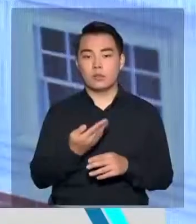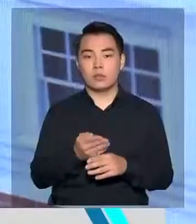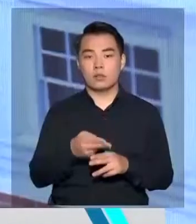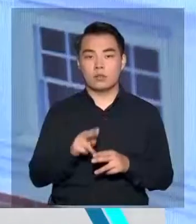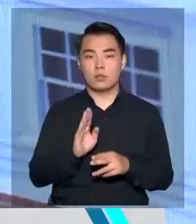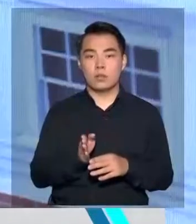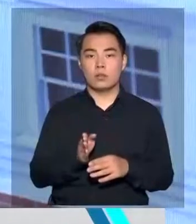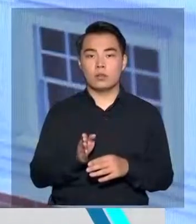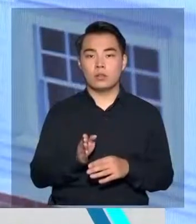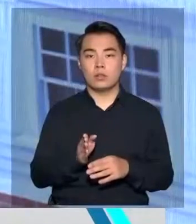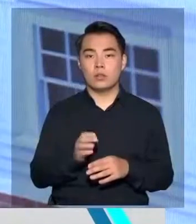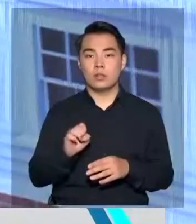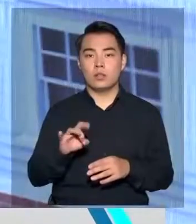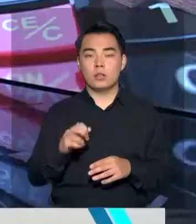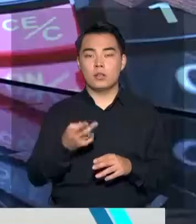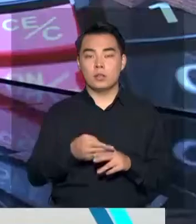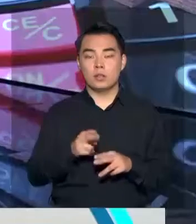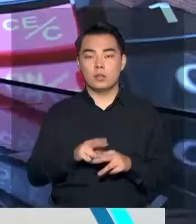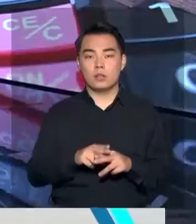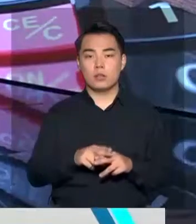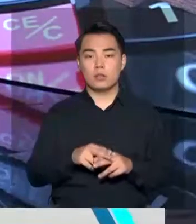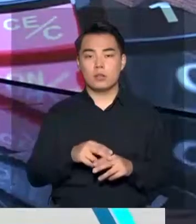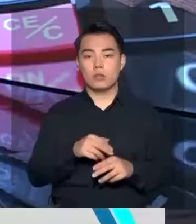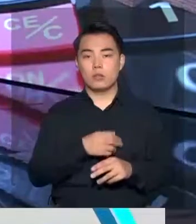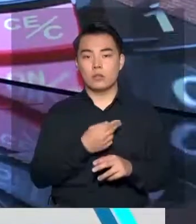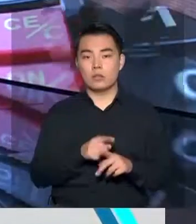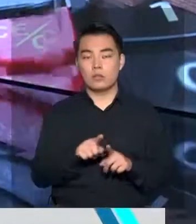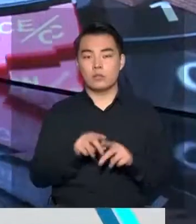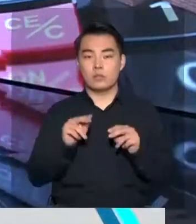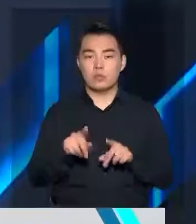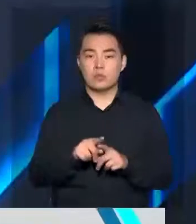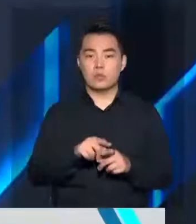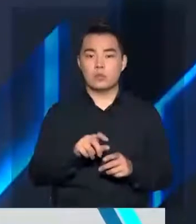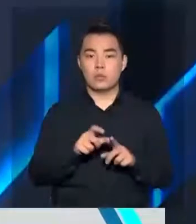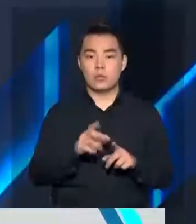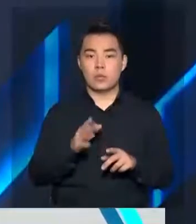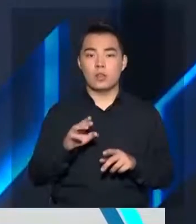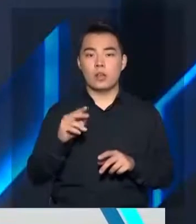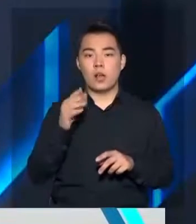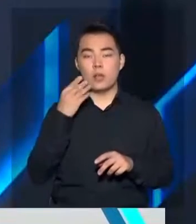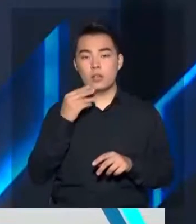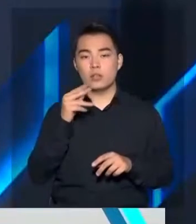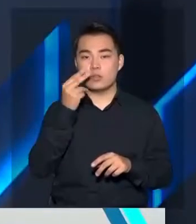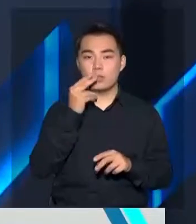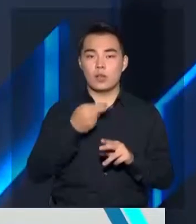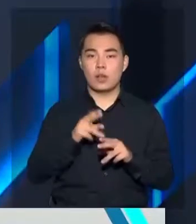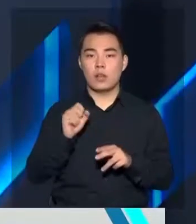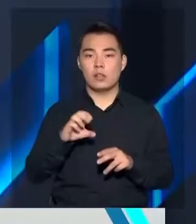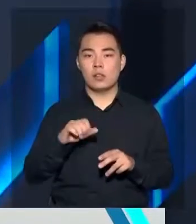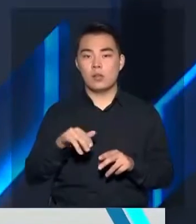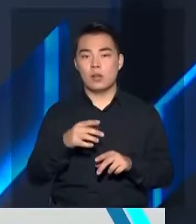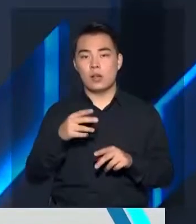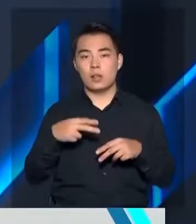отырмыз. Еркебұлан Әбілханұлы, енді сөздің ішінде керек, Алматы, Астана, Шымкент және Ақтау, Атырау сияқты бір үлкен ірі